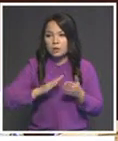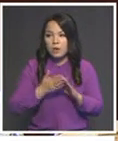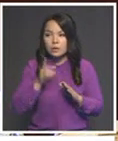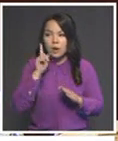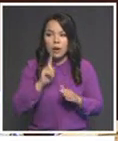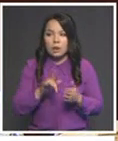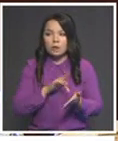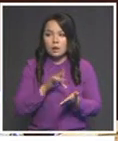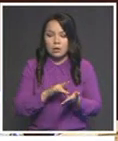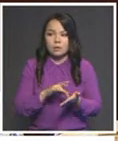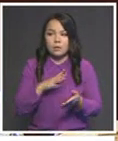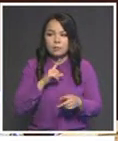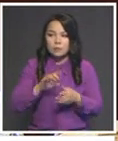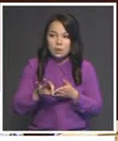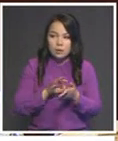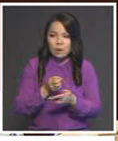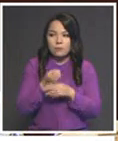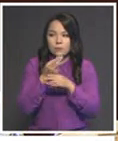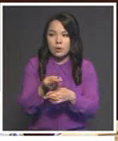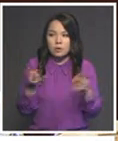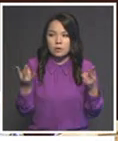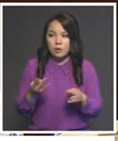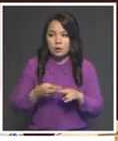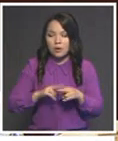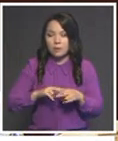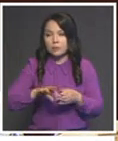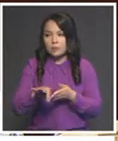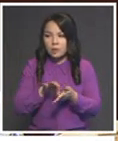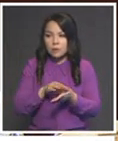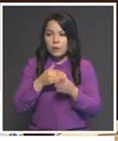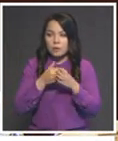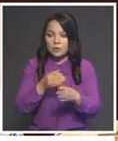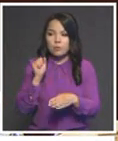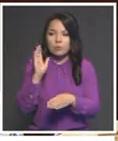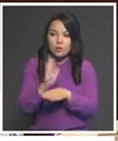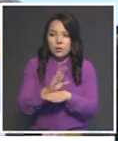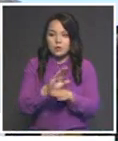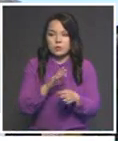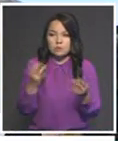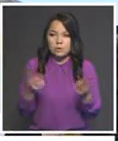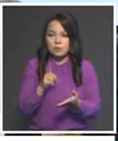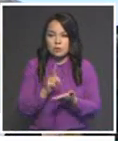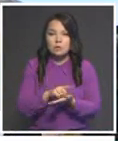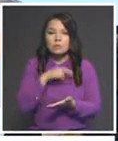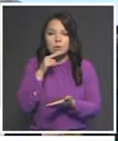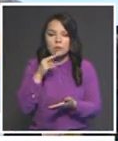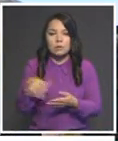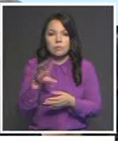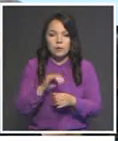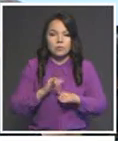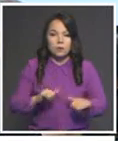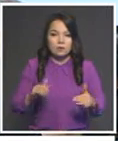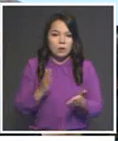қалаға, Алматы қаласына барып орналастыруға болмайды? Неге осындай мәселелерді жедел түрде бұйрықтарыңызды беріп шығармайсыздар? Үкімет басшысының сынына